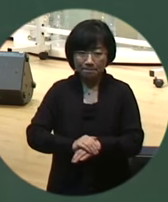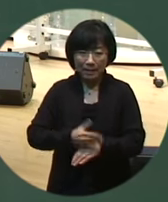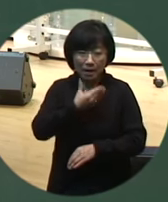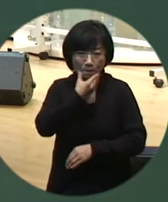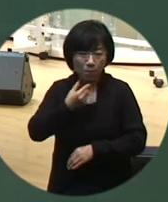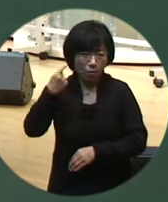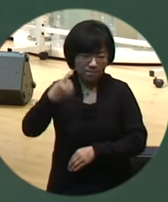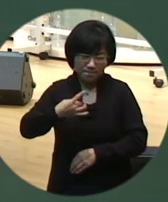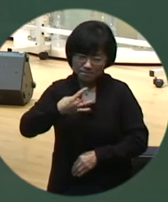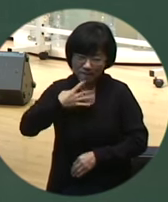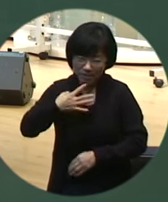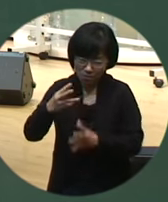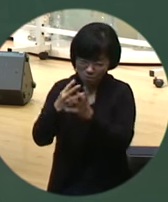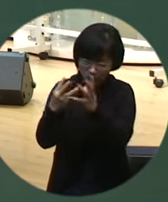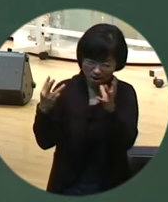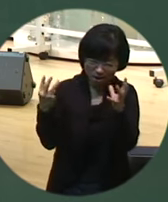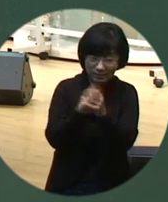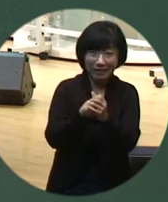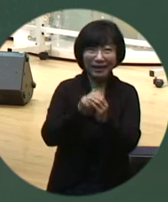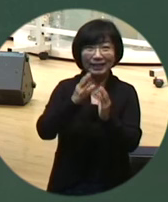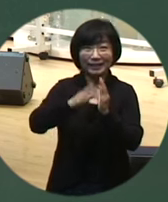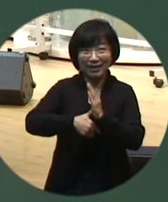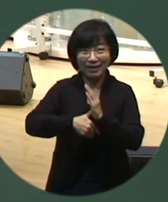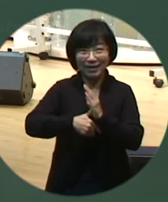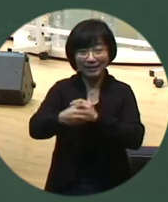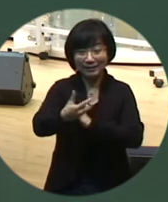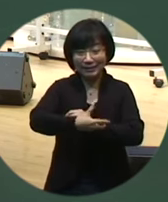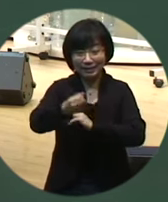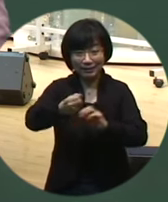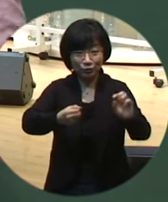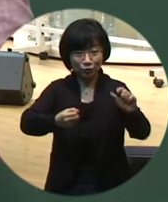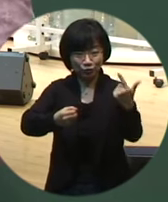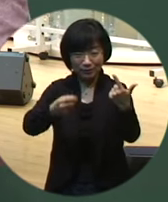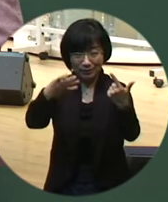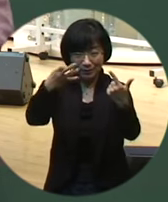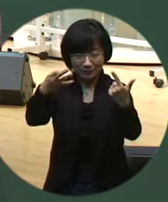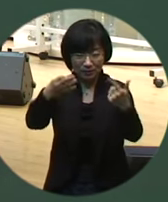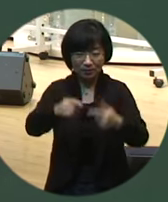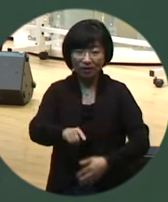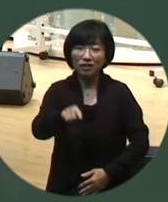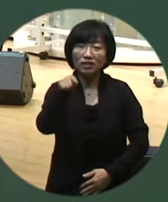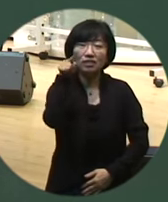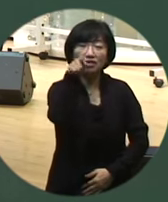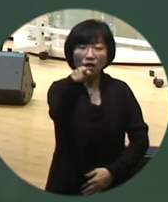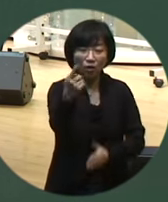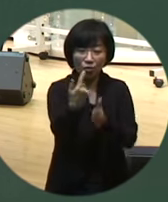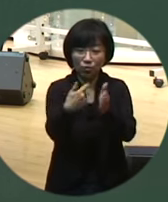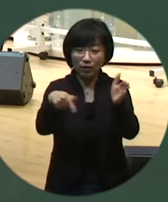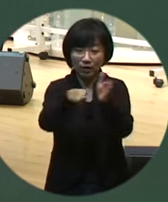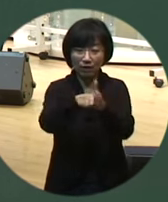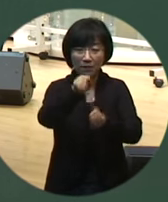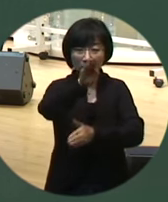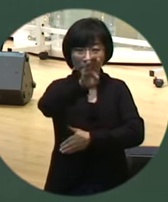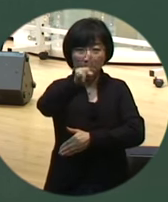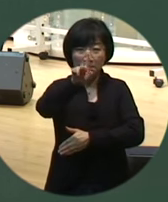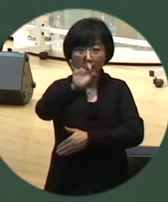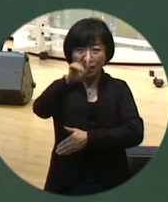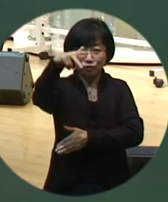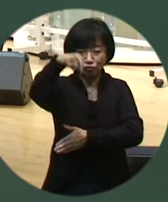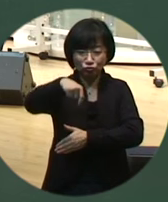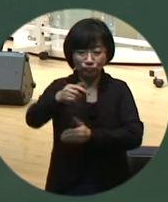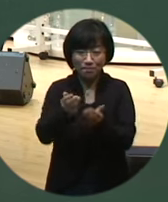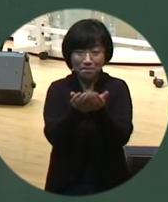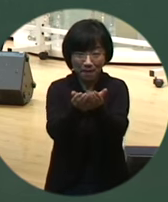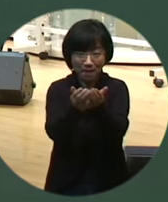순간에 창세기 6장 14절 너를 위하여 방주를 지어라. The moment you make your conclusion inside of this gospel alone, Genesis